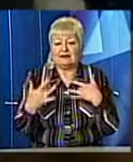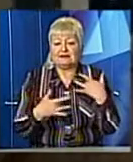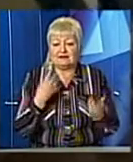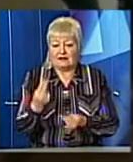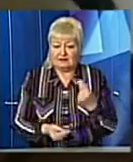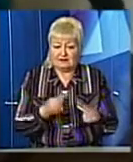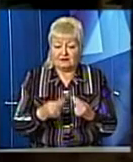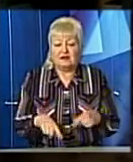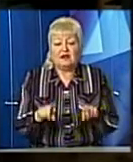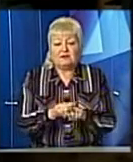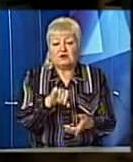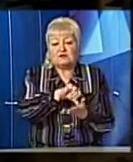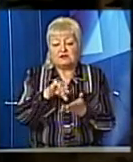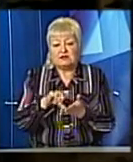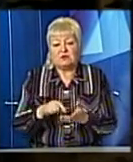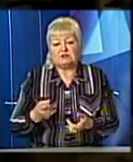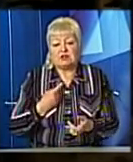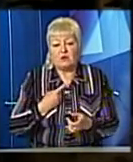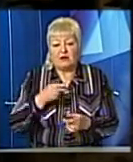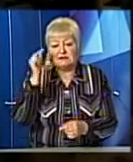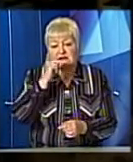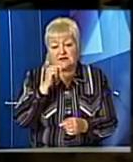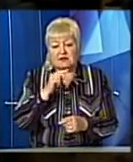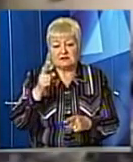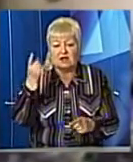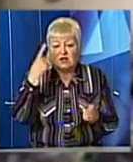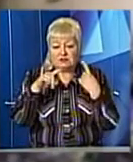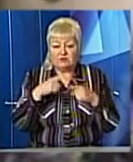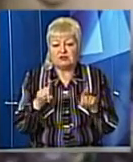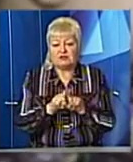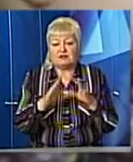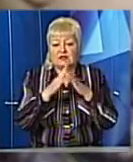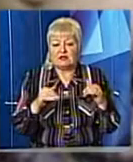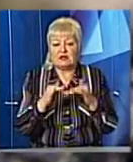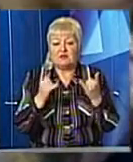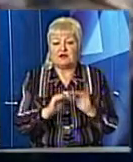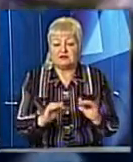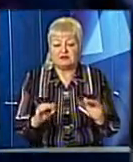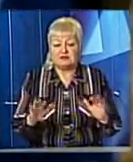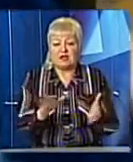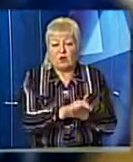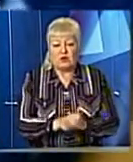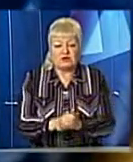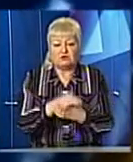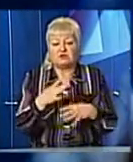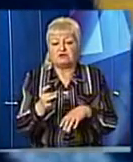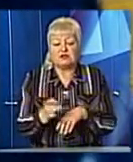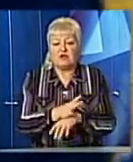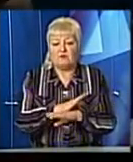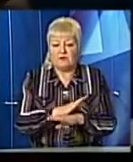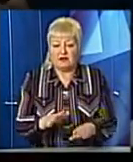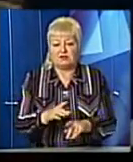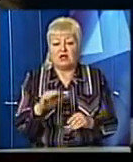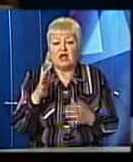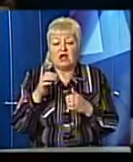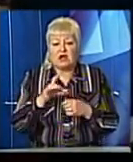іграх. Також взяли участь у майстер-класах з творчості. Такі табори для дітей організовують вже не вперше. Щоразу в програму